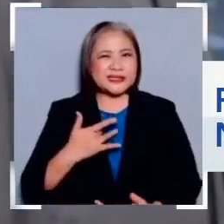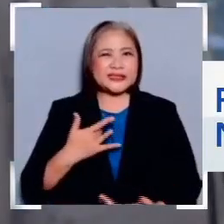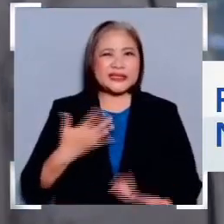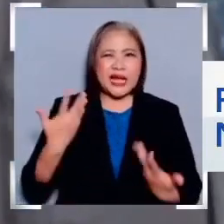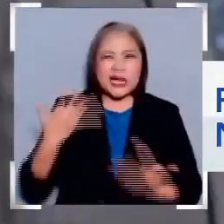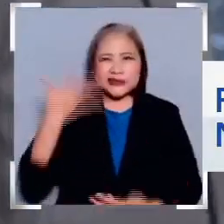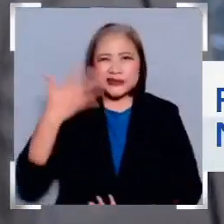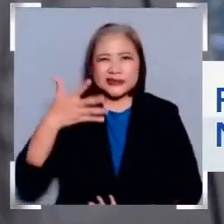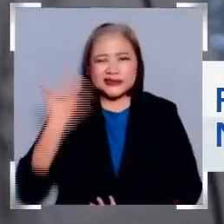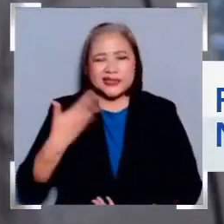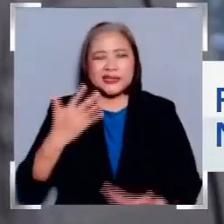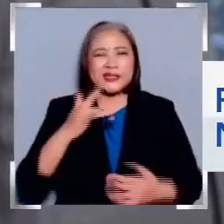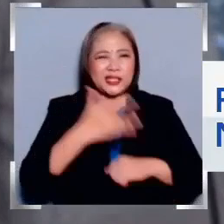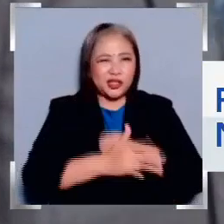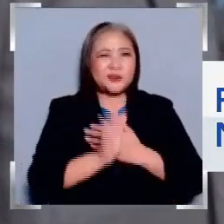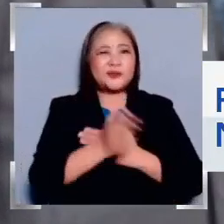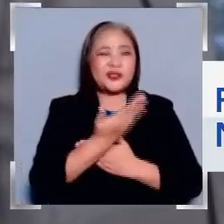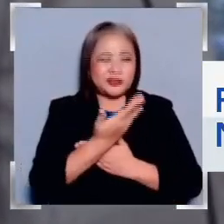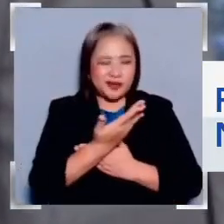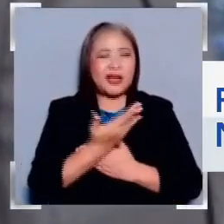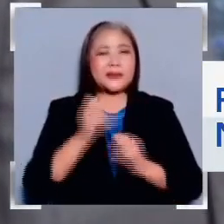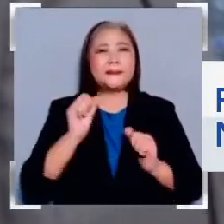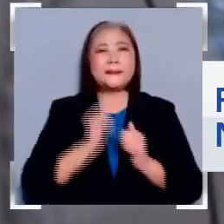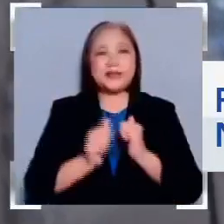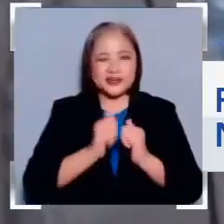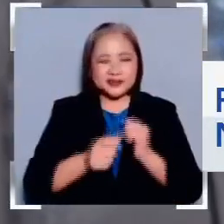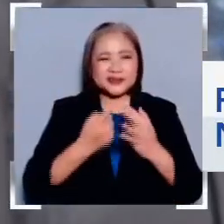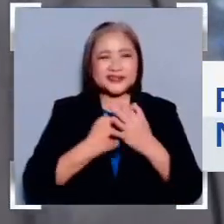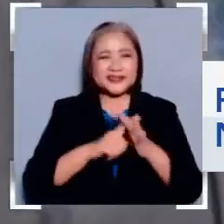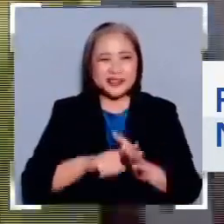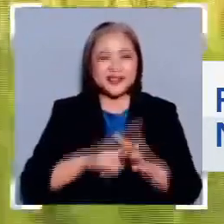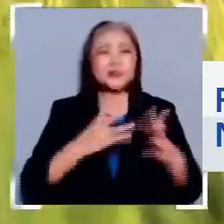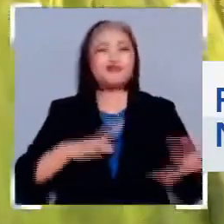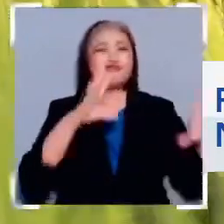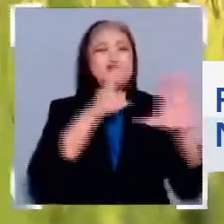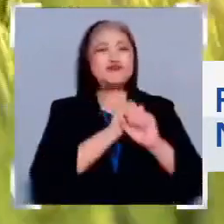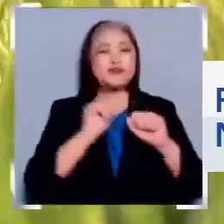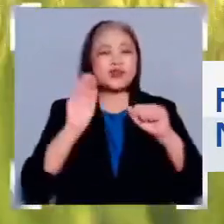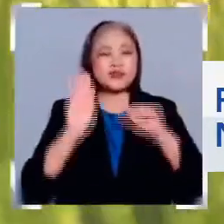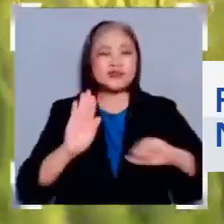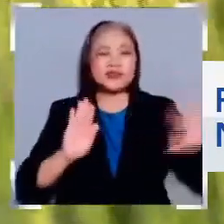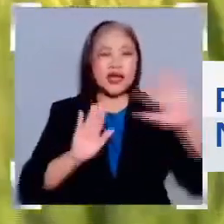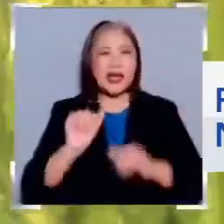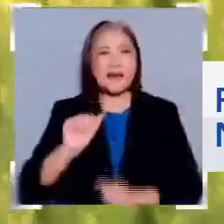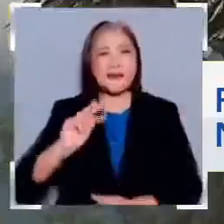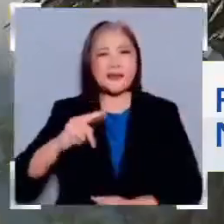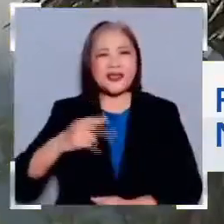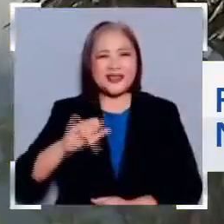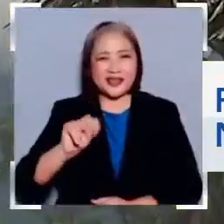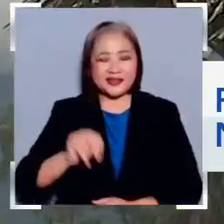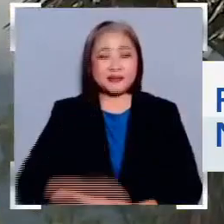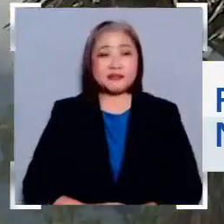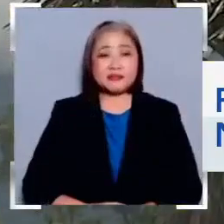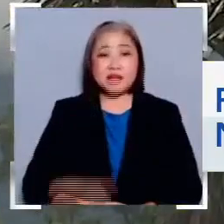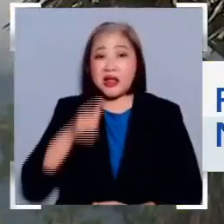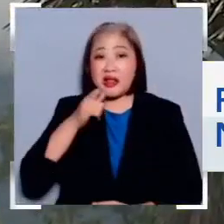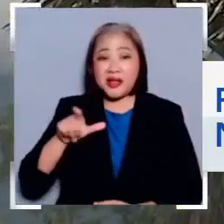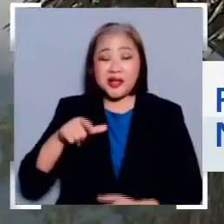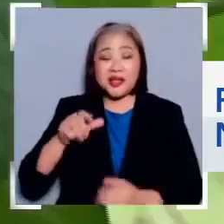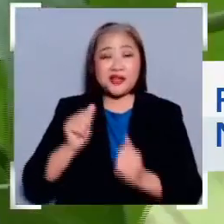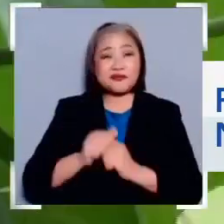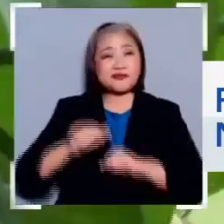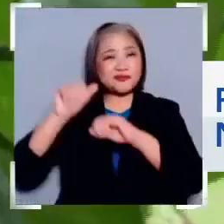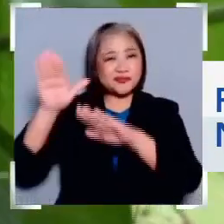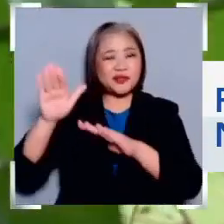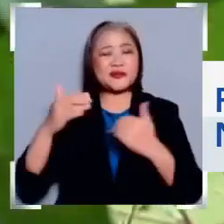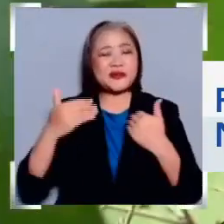madaling araw, so yun yung magsisignify na papatapos na yung ating amihan season. Swerte kung nasa bukid o bundok ka, o